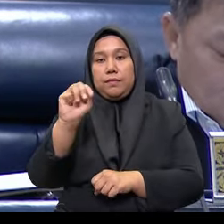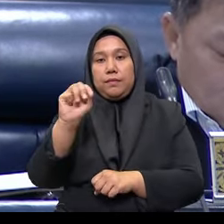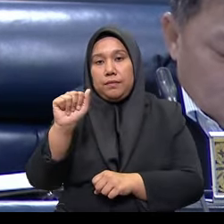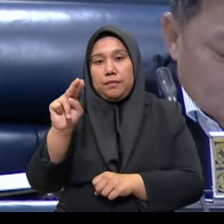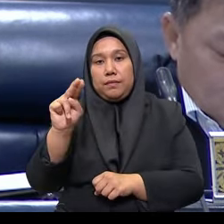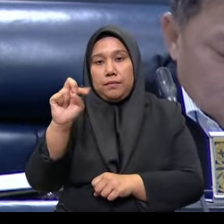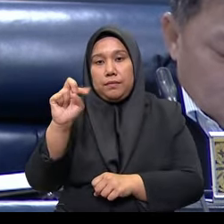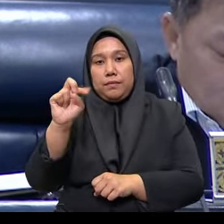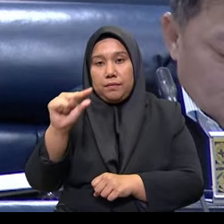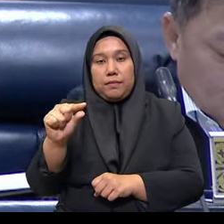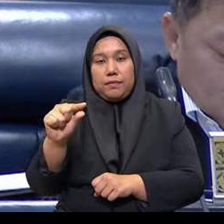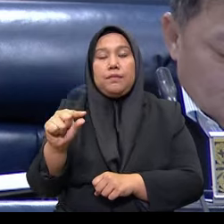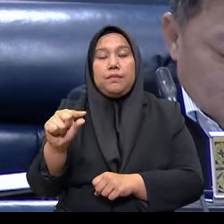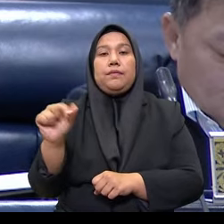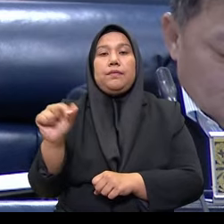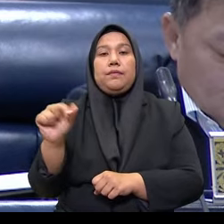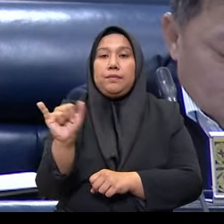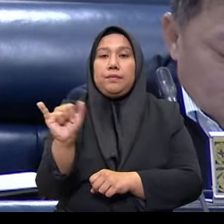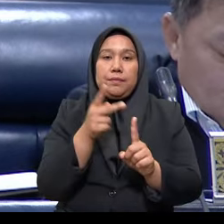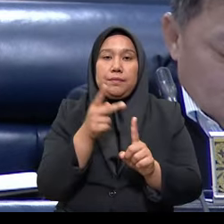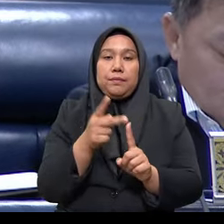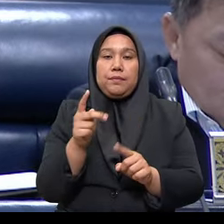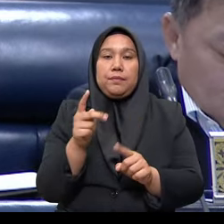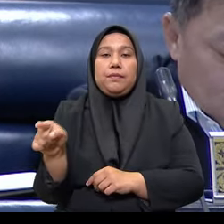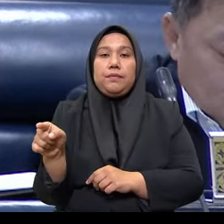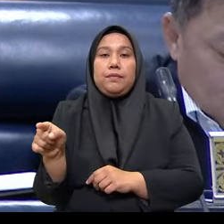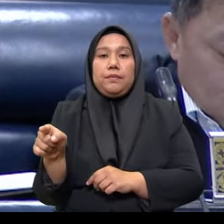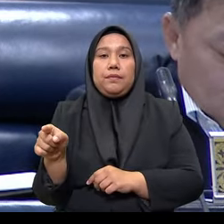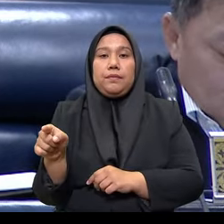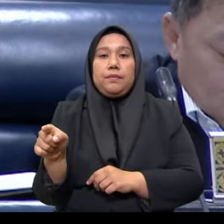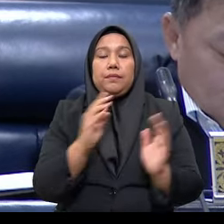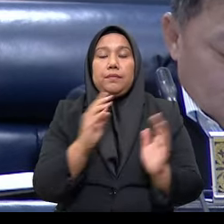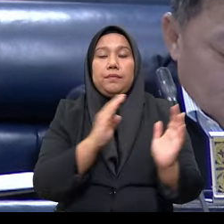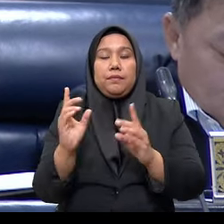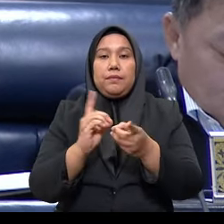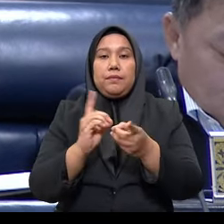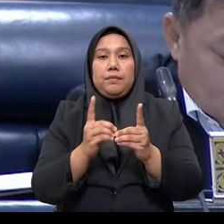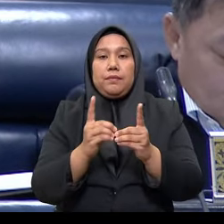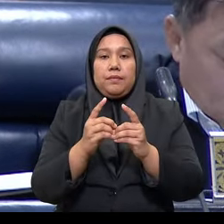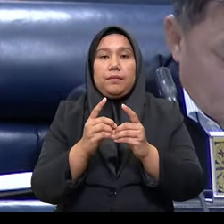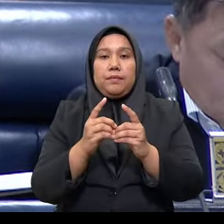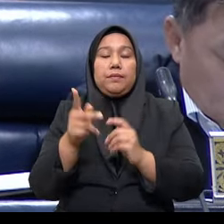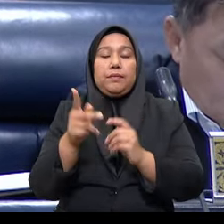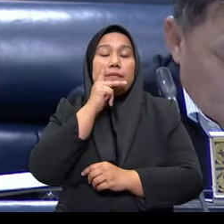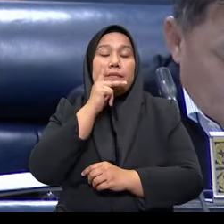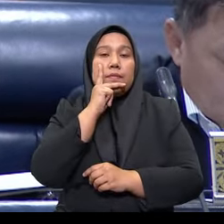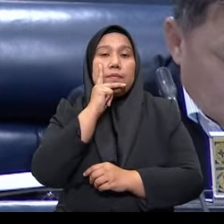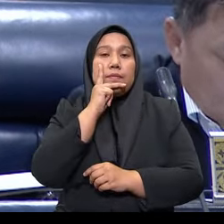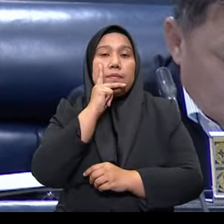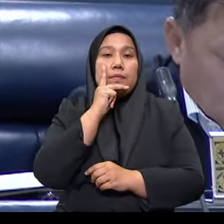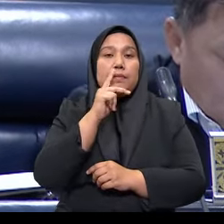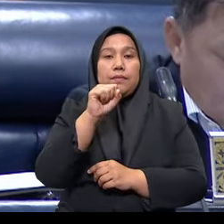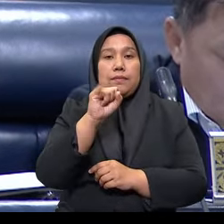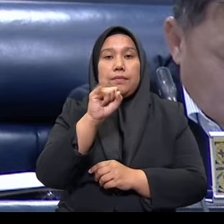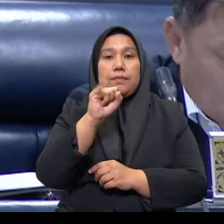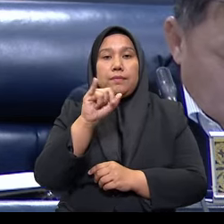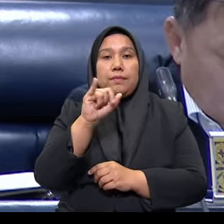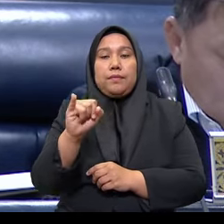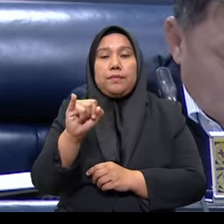Pinang, Perpustakaan Digital Negeri Kedah, Siti Hasma Digital Library